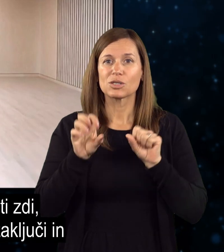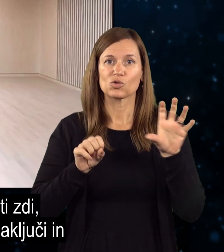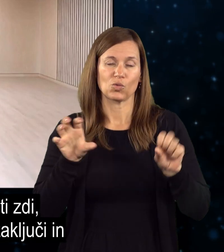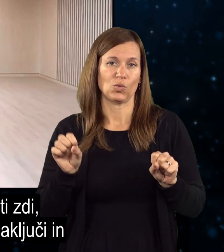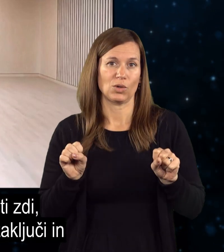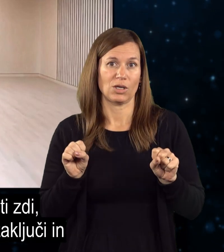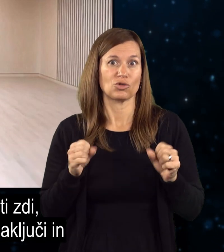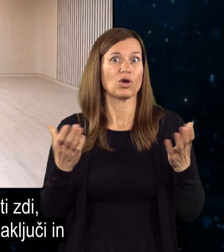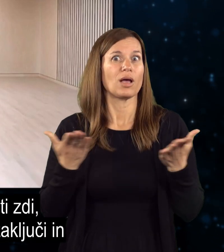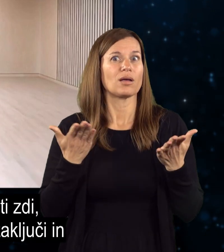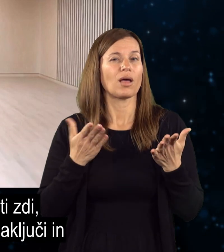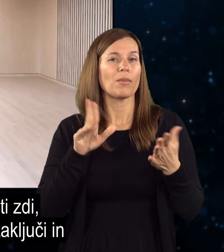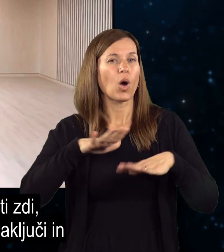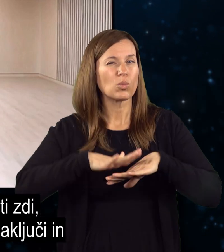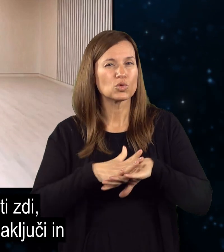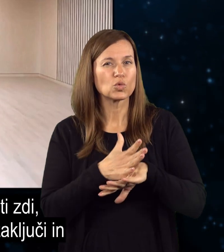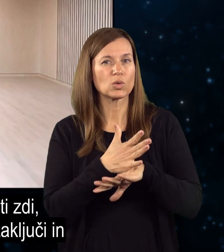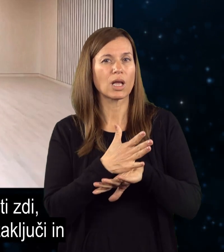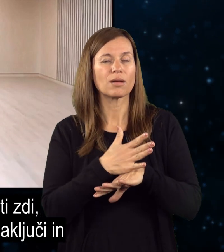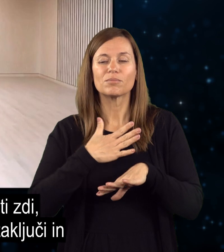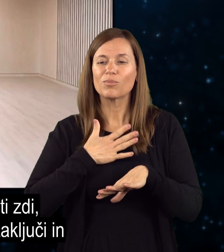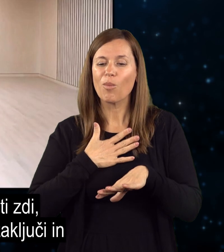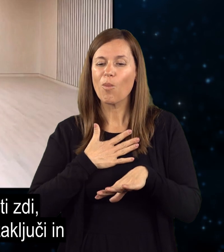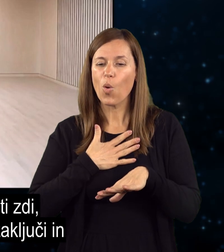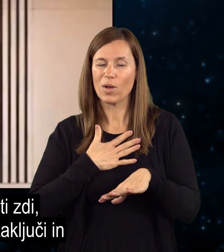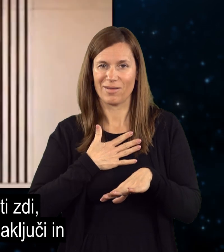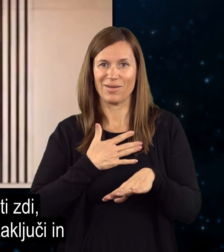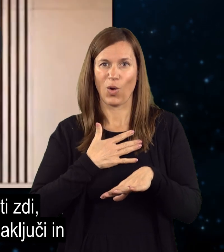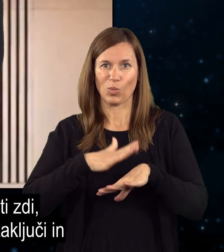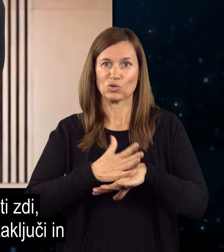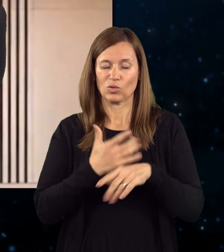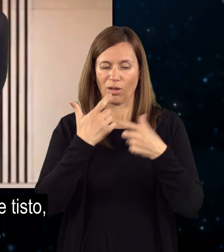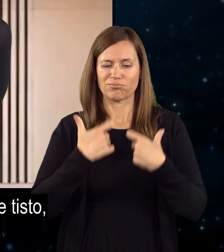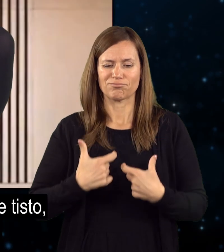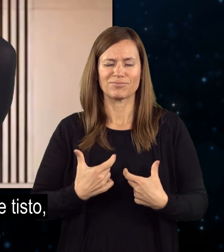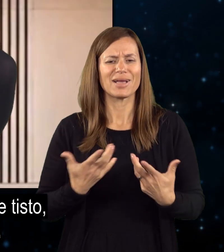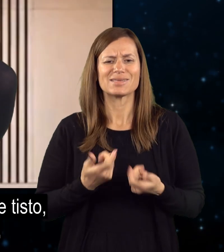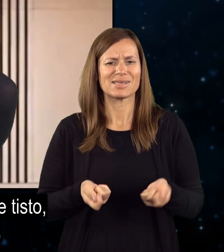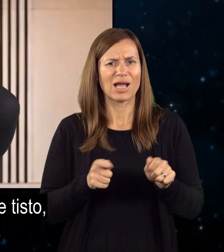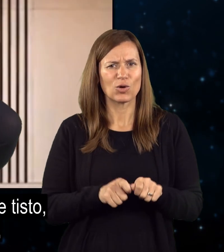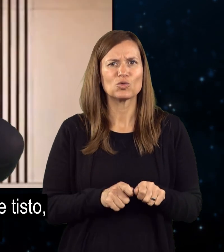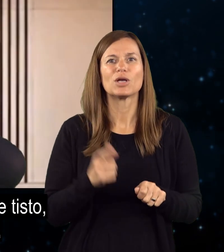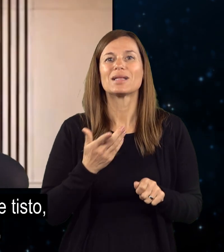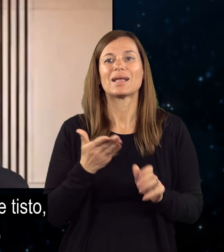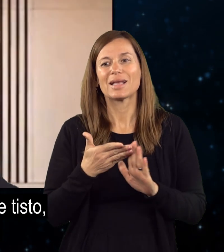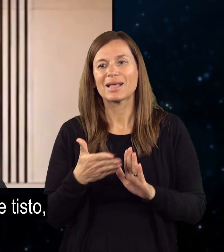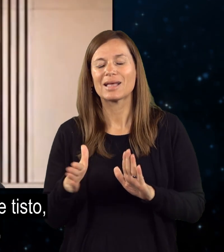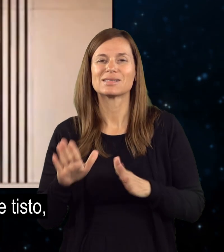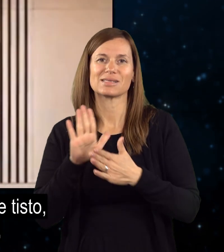Opazuješ, kje se ti zdi, da se občutek tebe zaključi in se preprosto začne